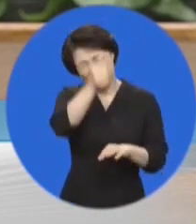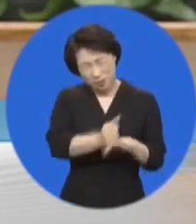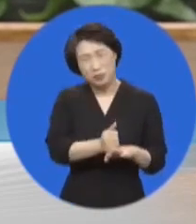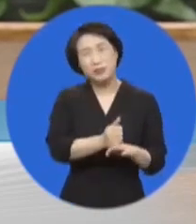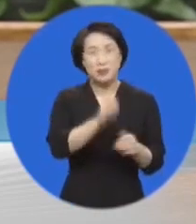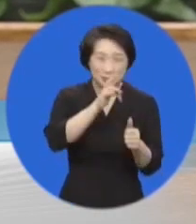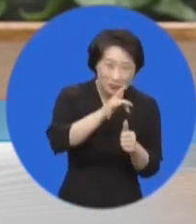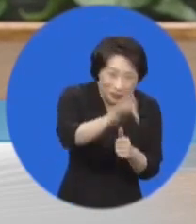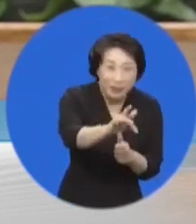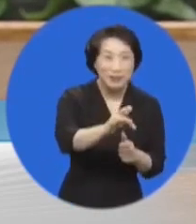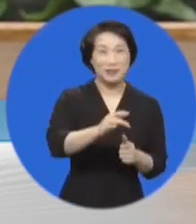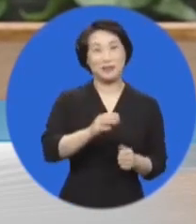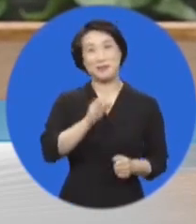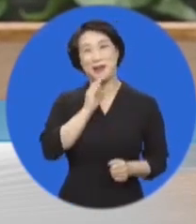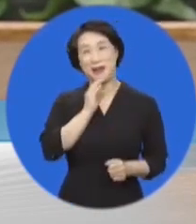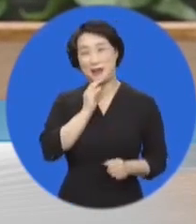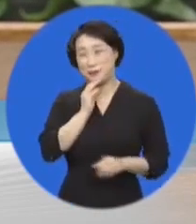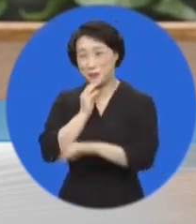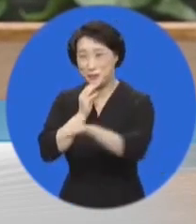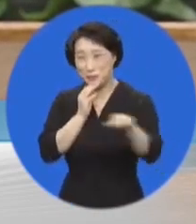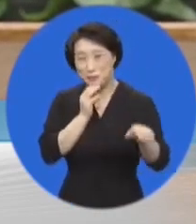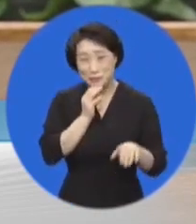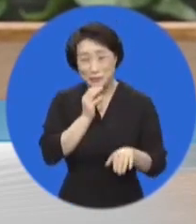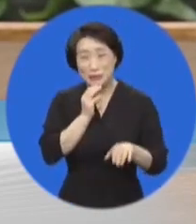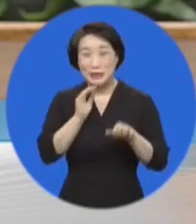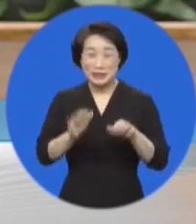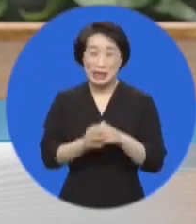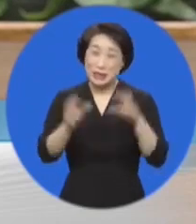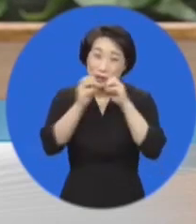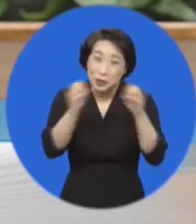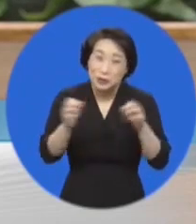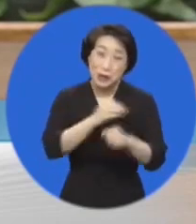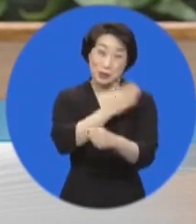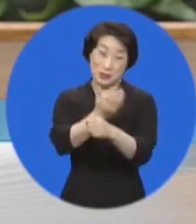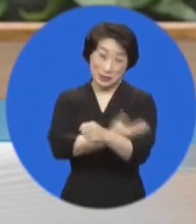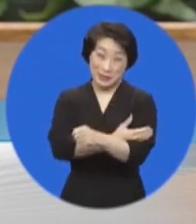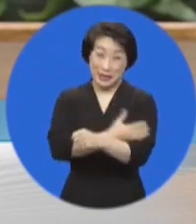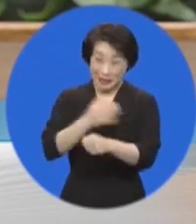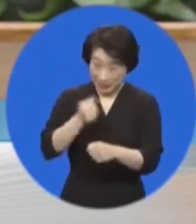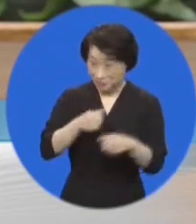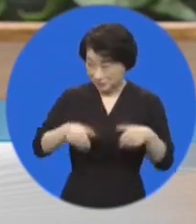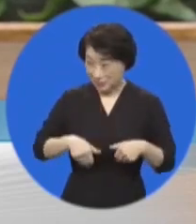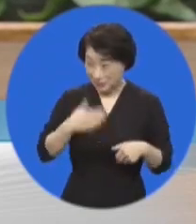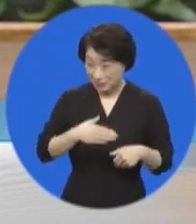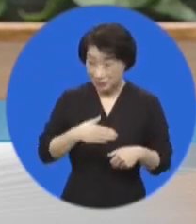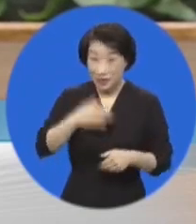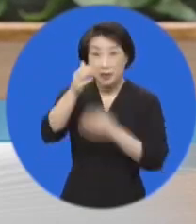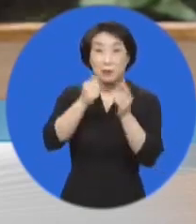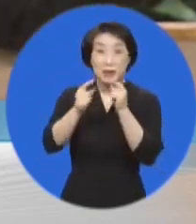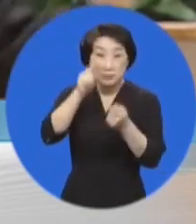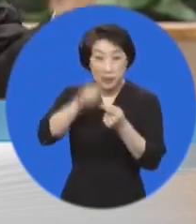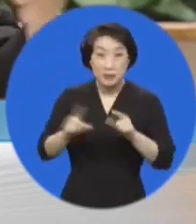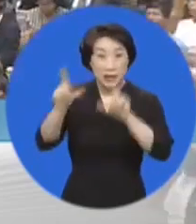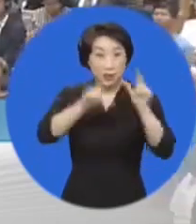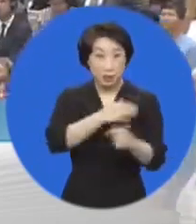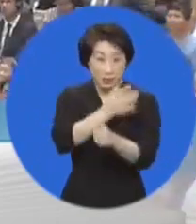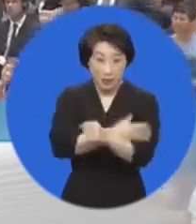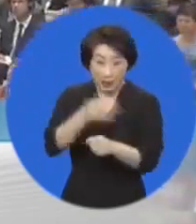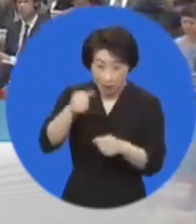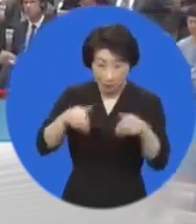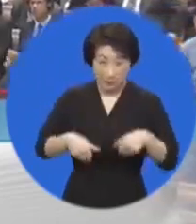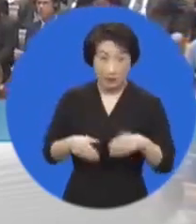말입니다. 우리는 정말로 전도하는 권세, 하나님 말씀대로 사는